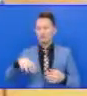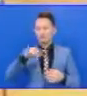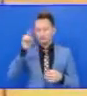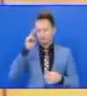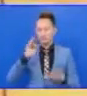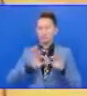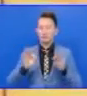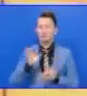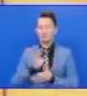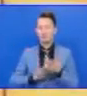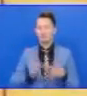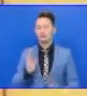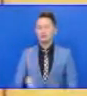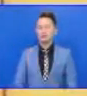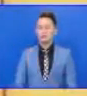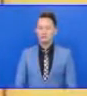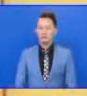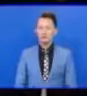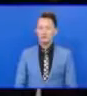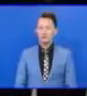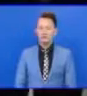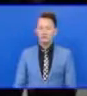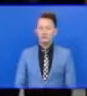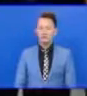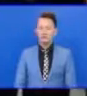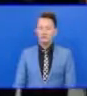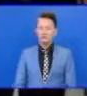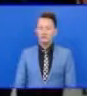деген ынтасын еселей түсті.